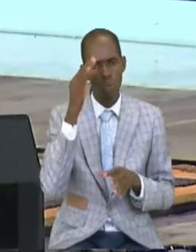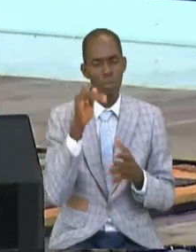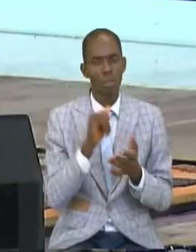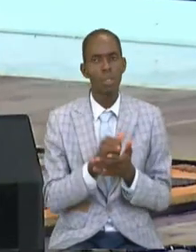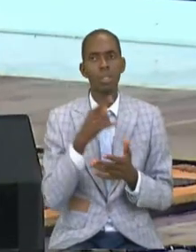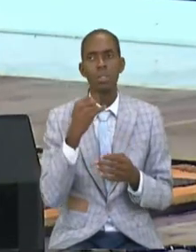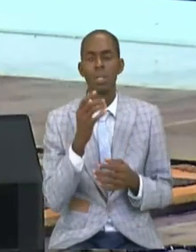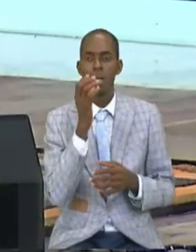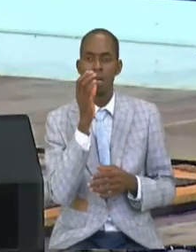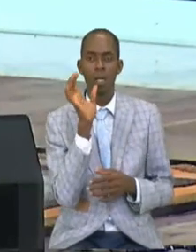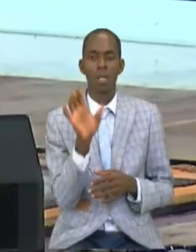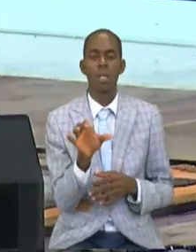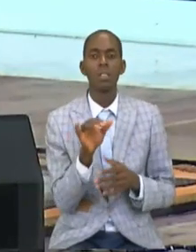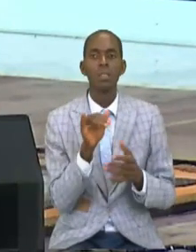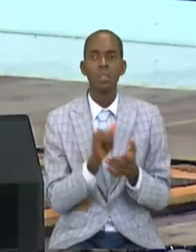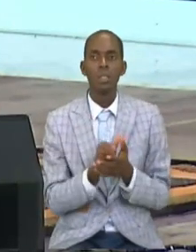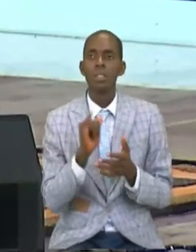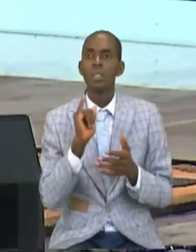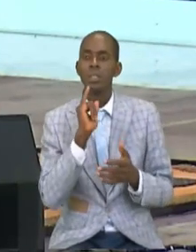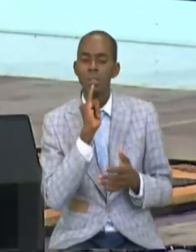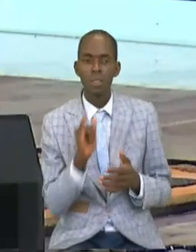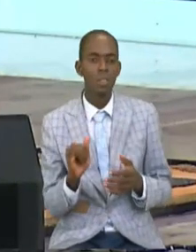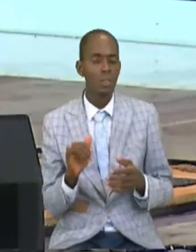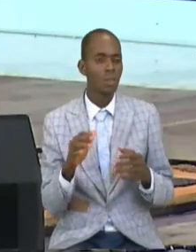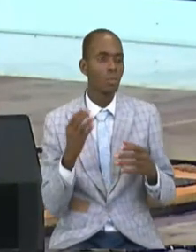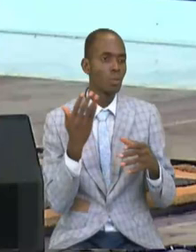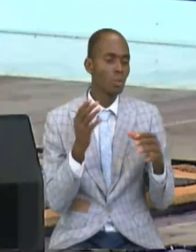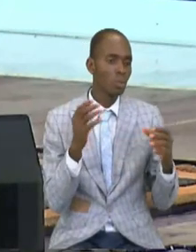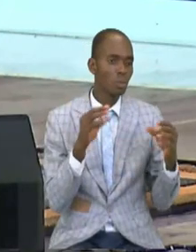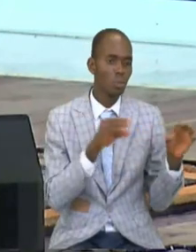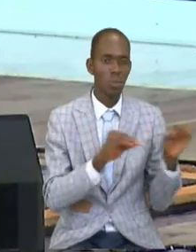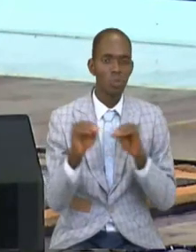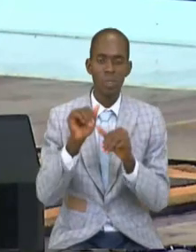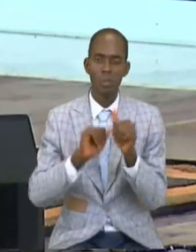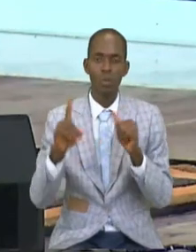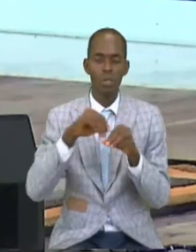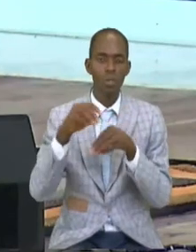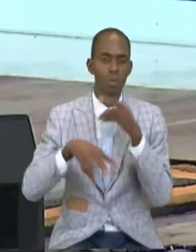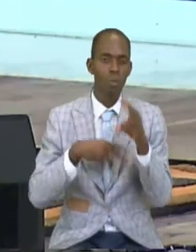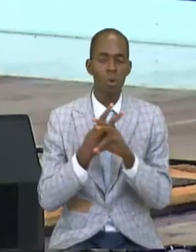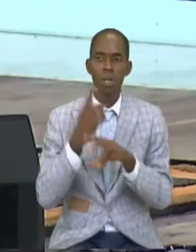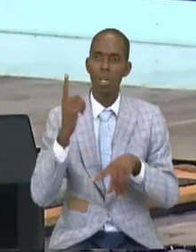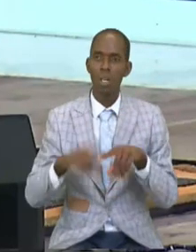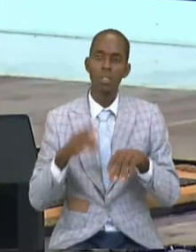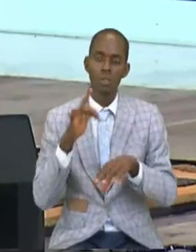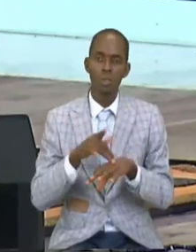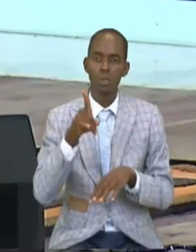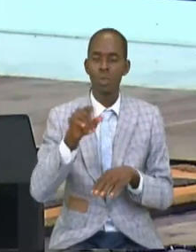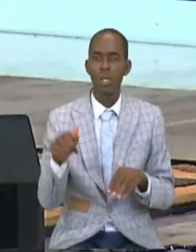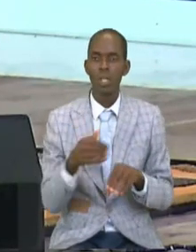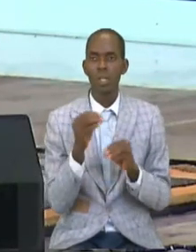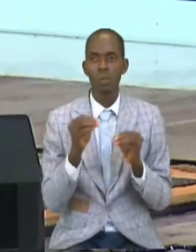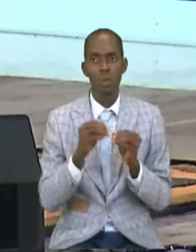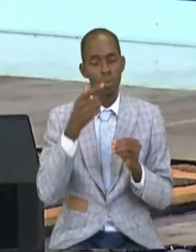Est-ce que vous savez que la malédiction qui dérange les gens du monde ne peut plus te toucher